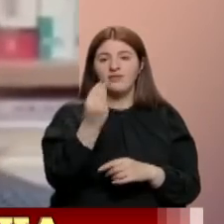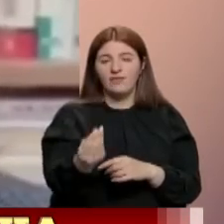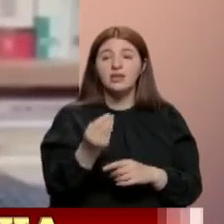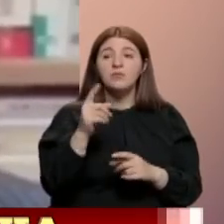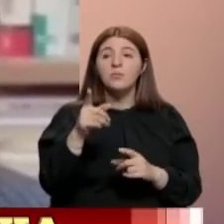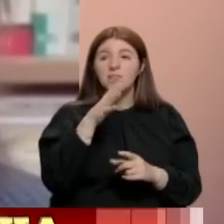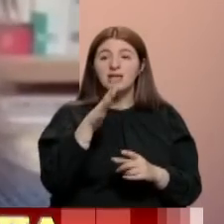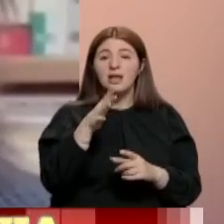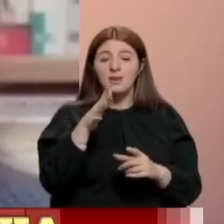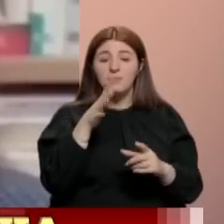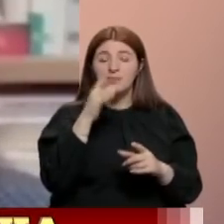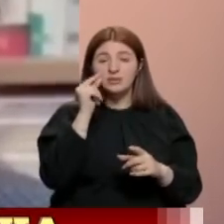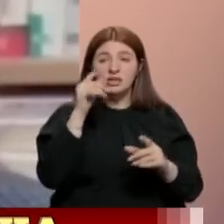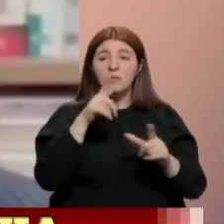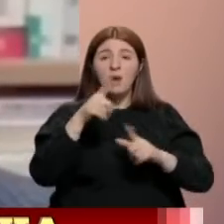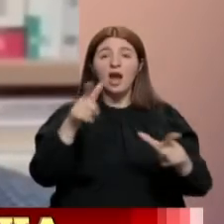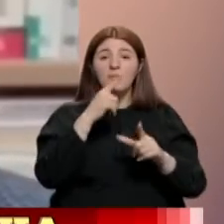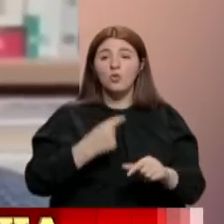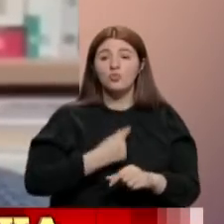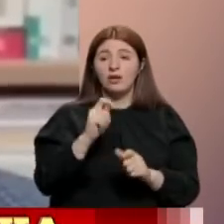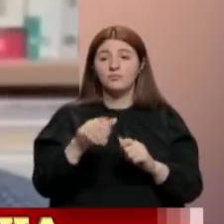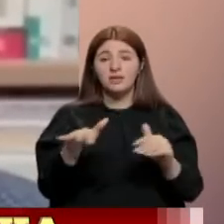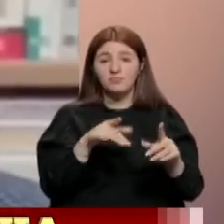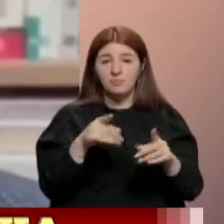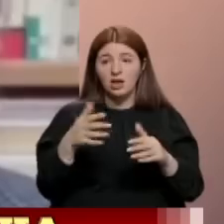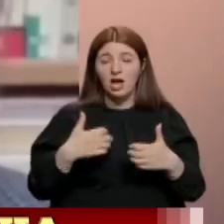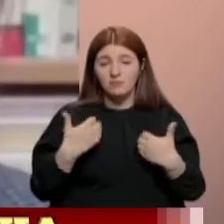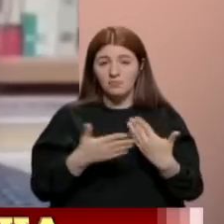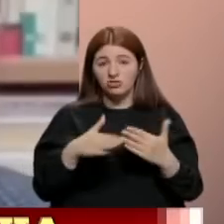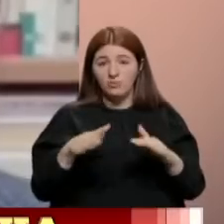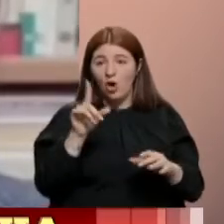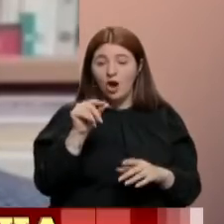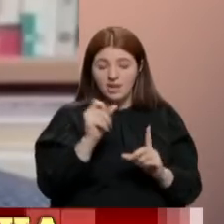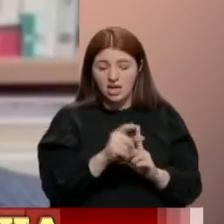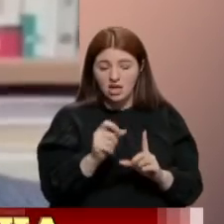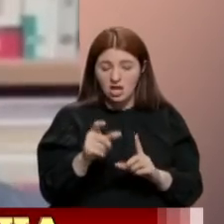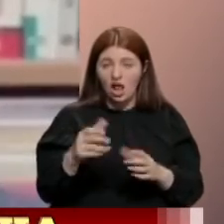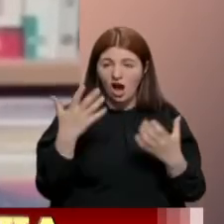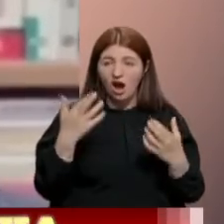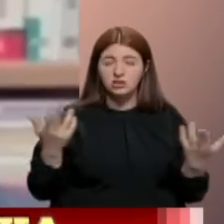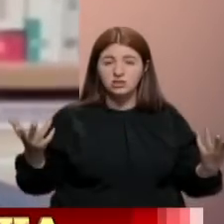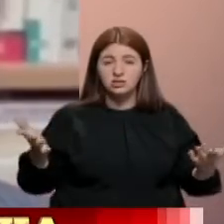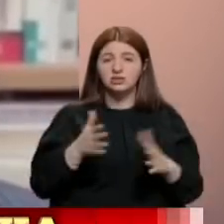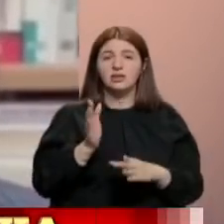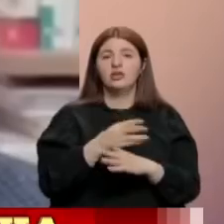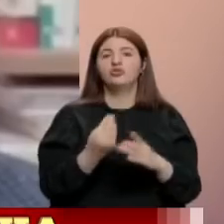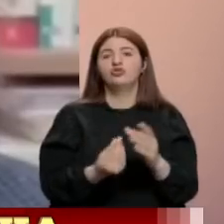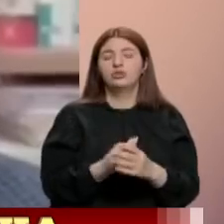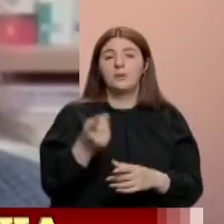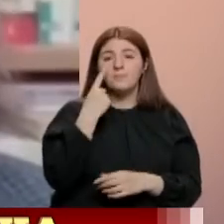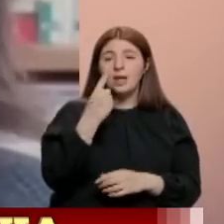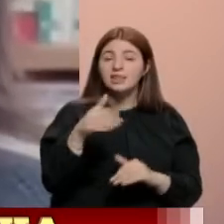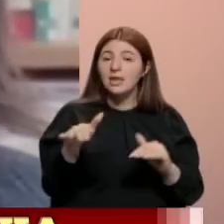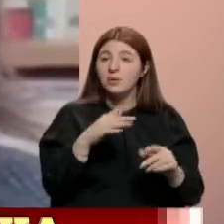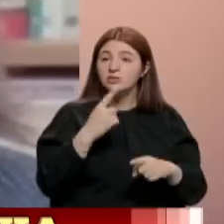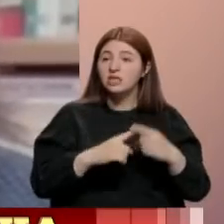bilim insanlarının uyardığı bir depremdi, Kahramanmaraş depremi. 11 ilimizde ağır yıkımlara neden oldu. Bakın,